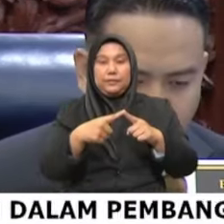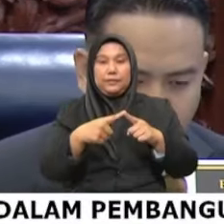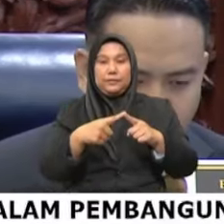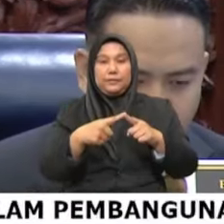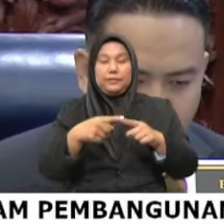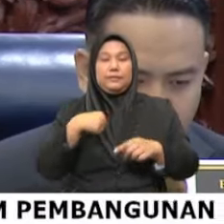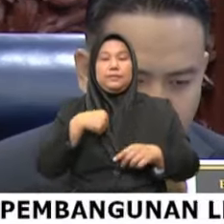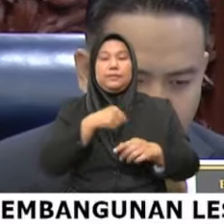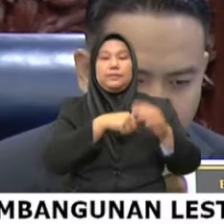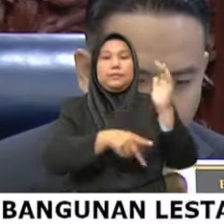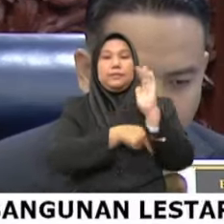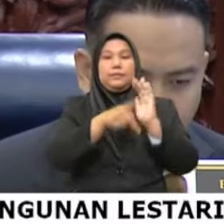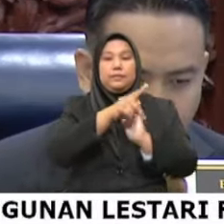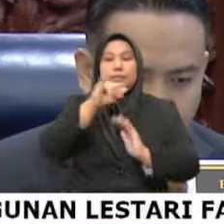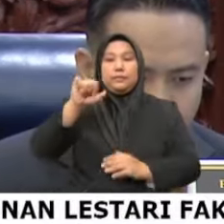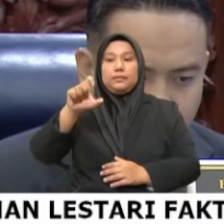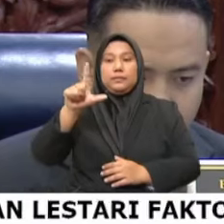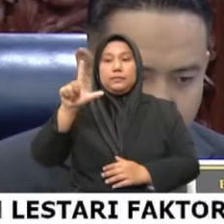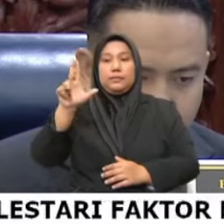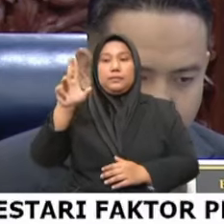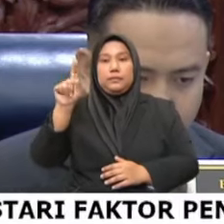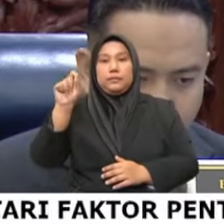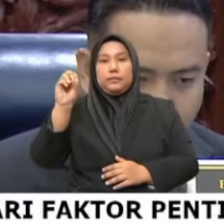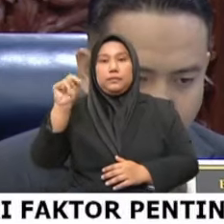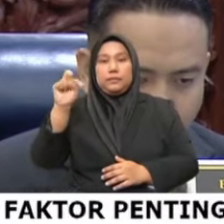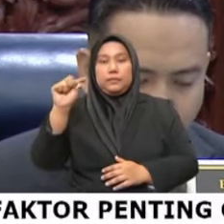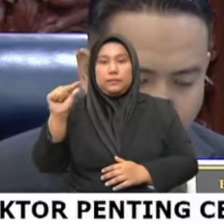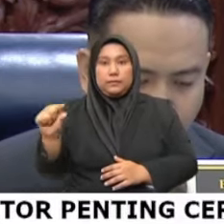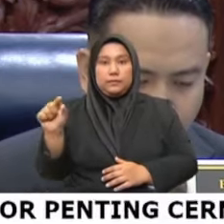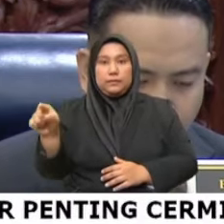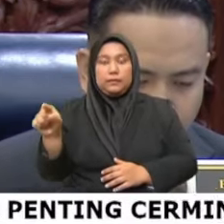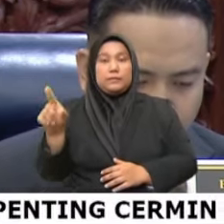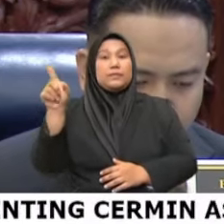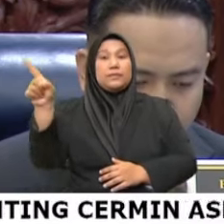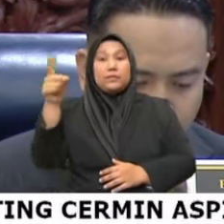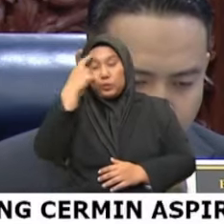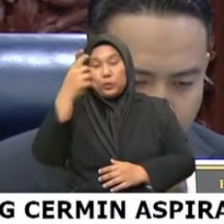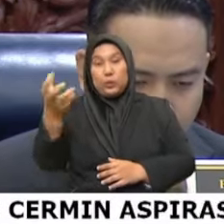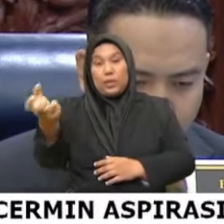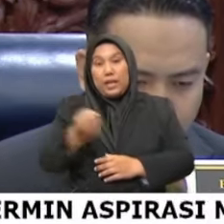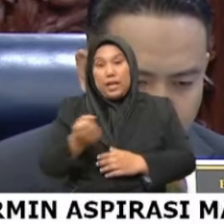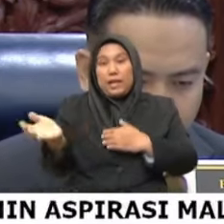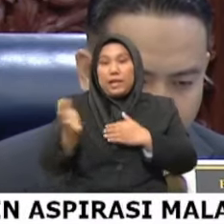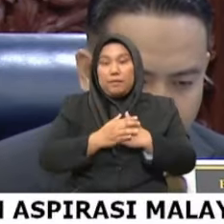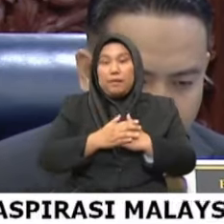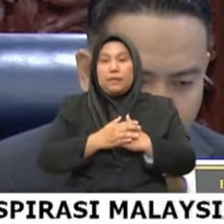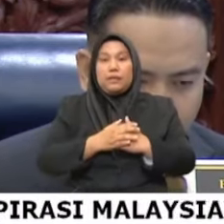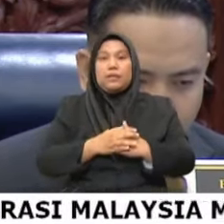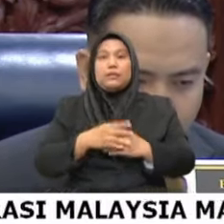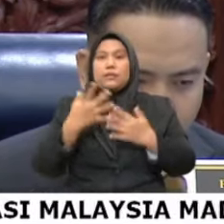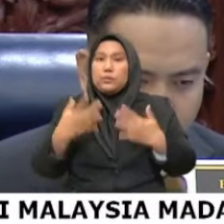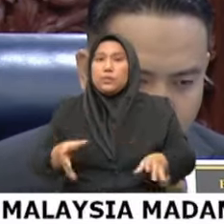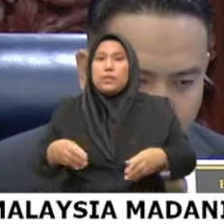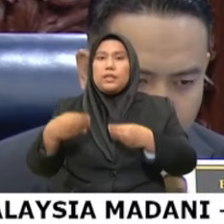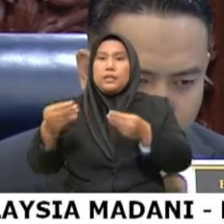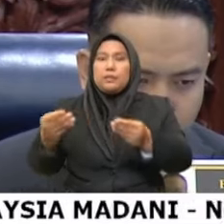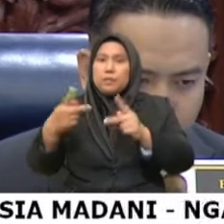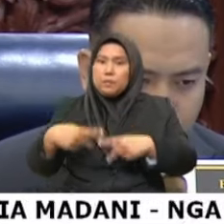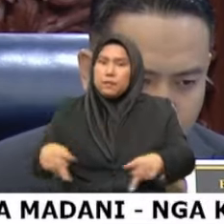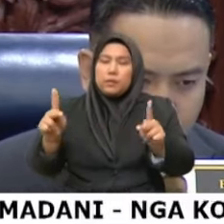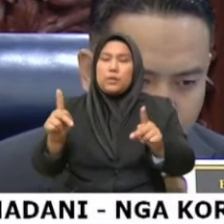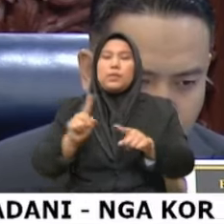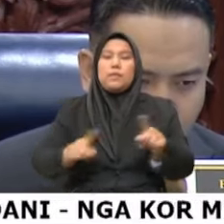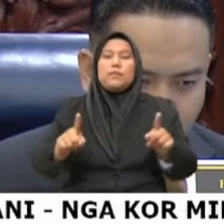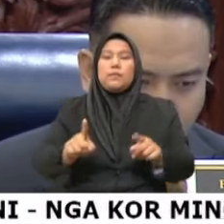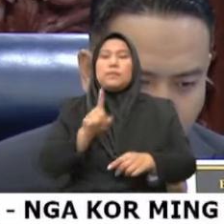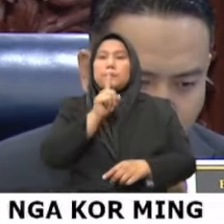dan juga Kota Melaka telah menyuruh Pendang untuk tarik balik. Dia telah dibagi peluang untuk tarik balik, tapi dia duduk diam saja. Jadi chance memang sudah dibagi,